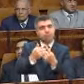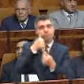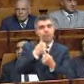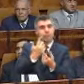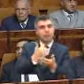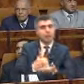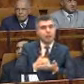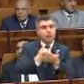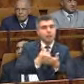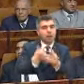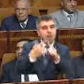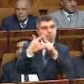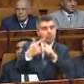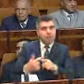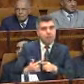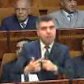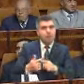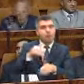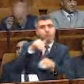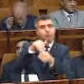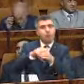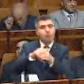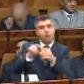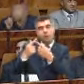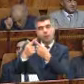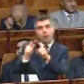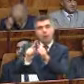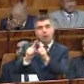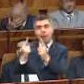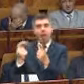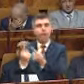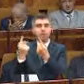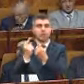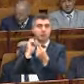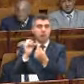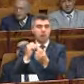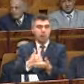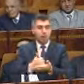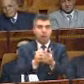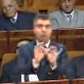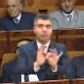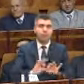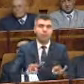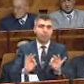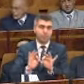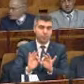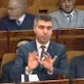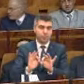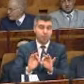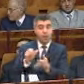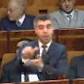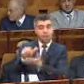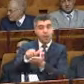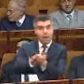المالي من صندوق الآفات الطبيعية اللي كتديروه، ولذلك هاد الفلاحة بدل